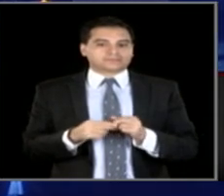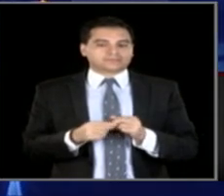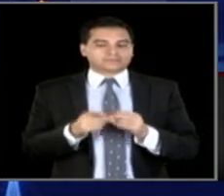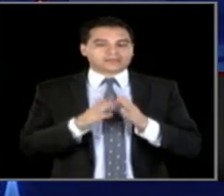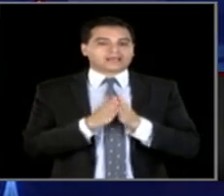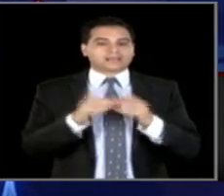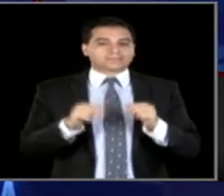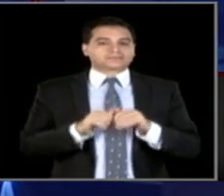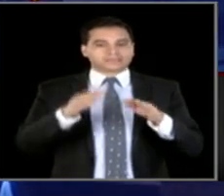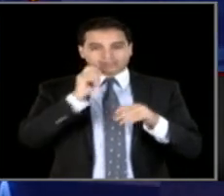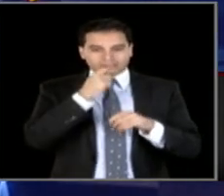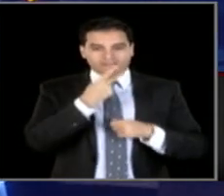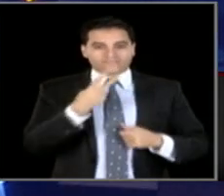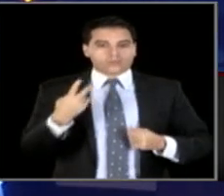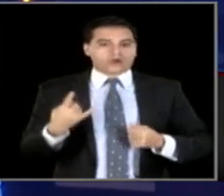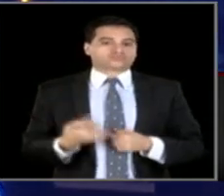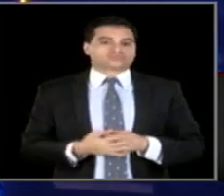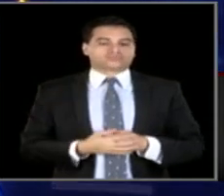الكتاب ده 12/2010،